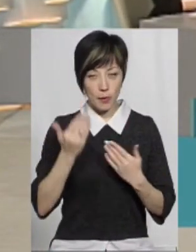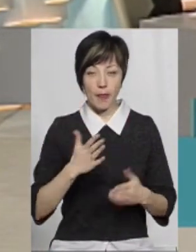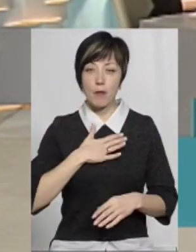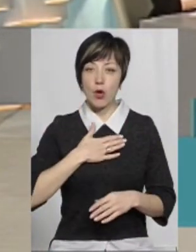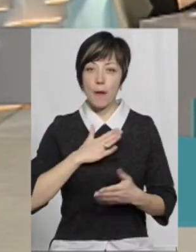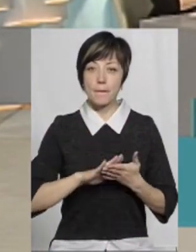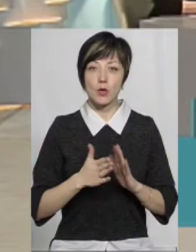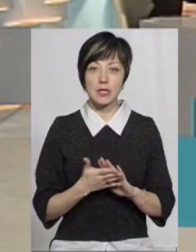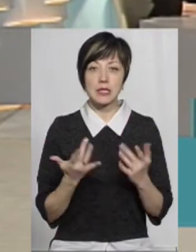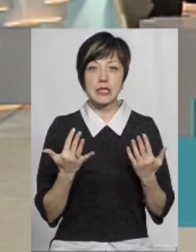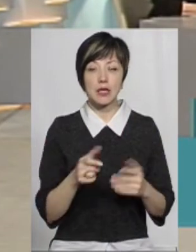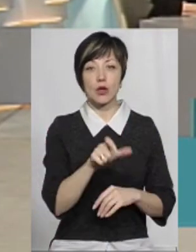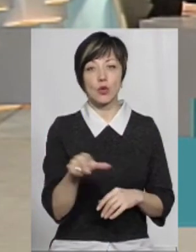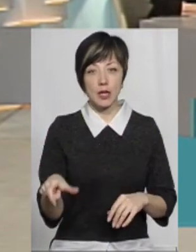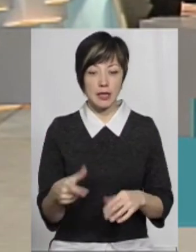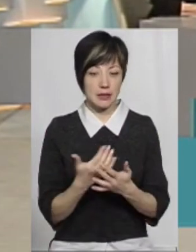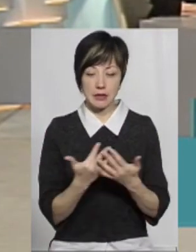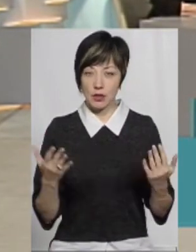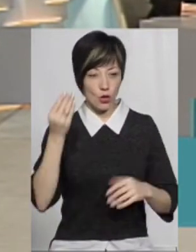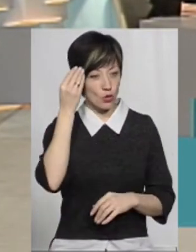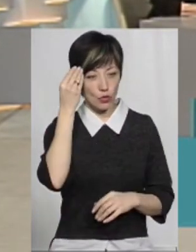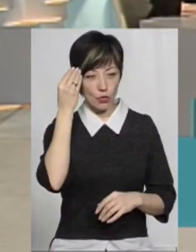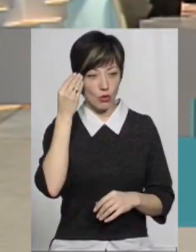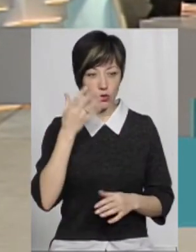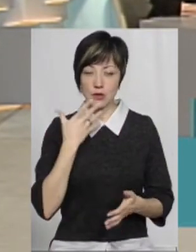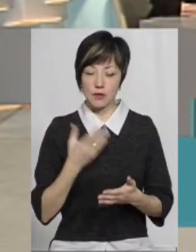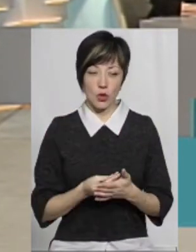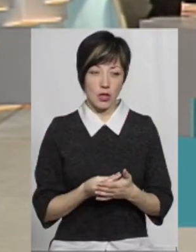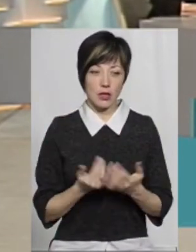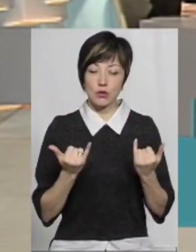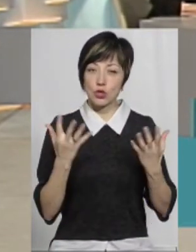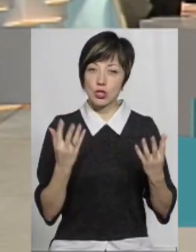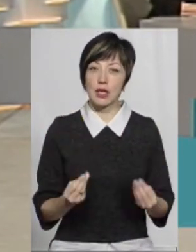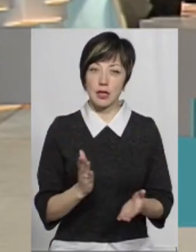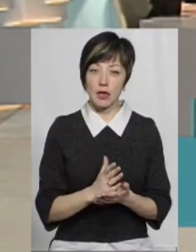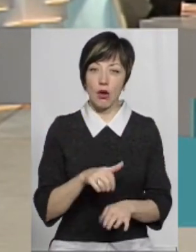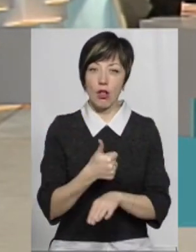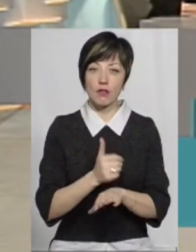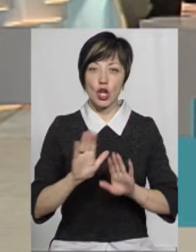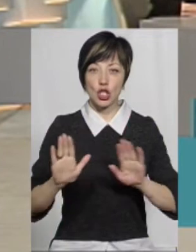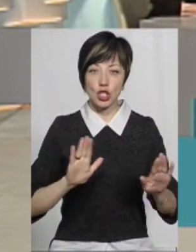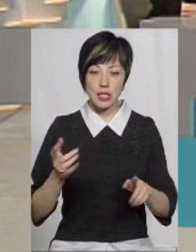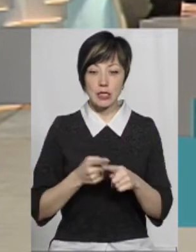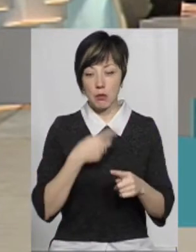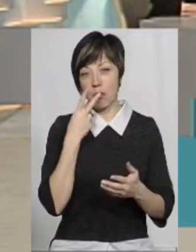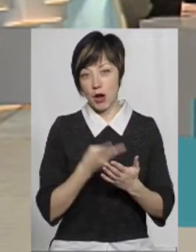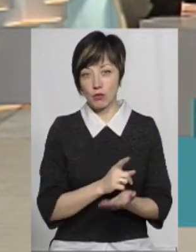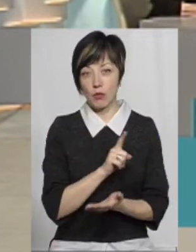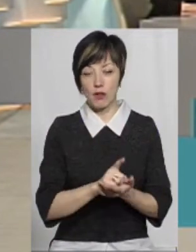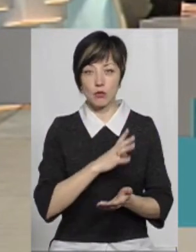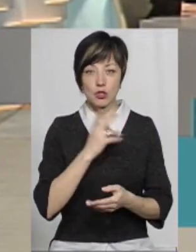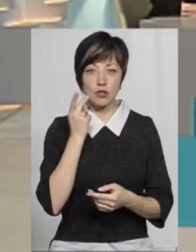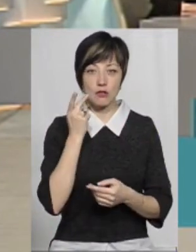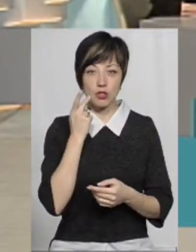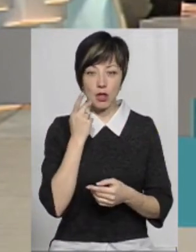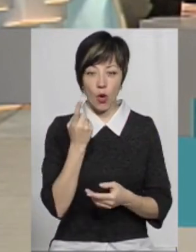каже позиція, скільки людей, стільки і своїх думок. На сьогоднішній день є головний режисер, який це бачить, і повинна бути